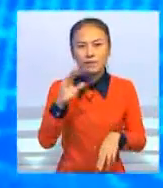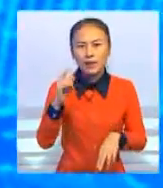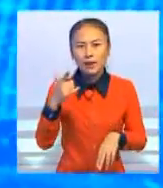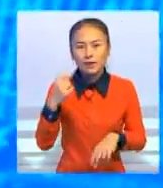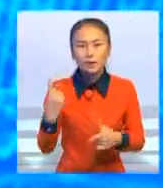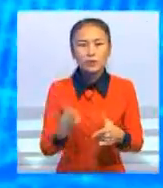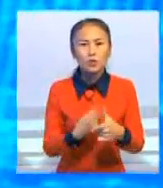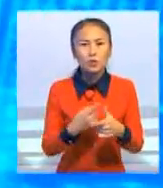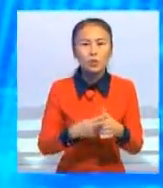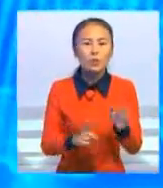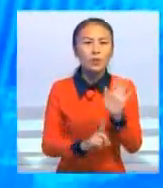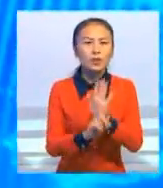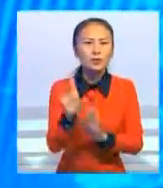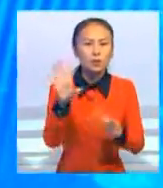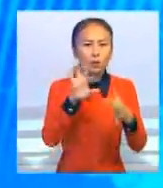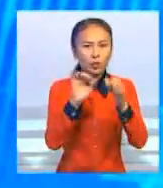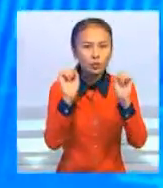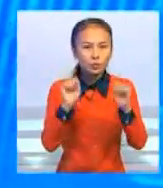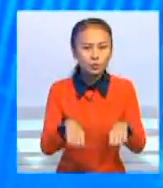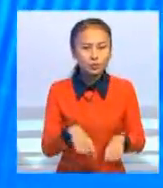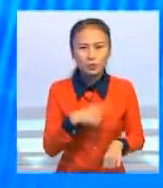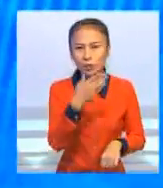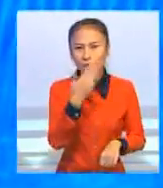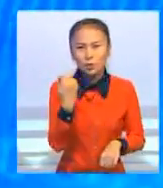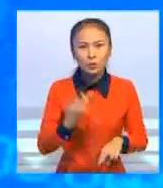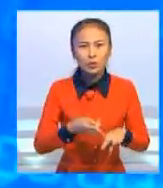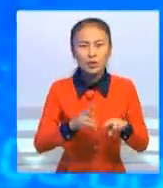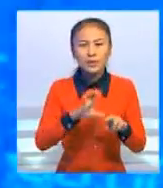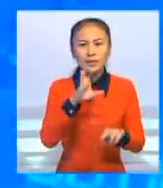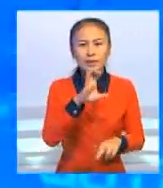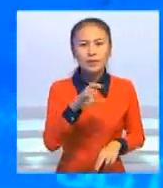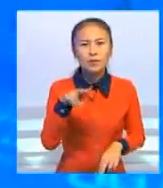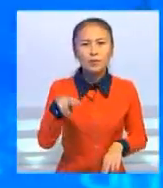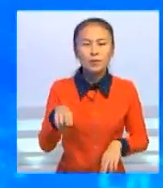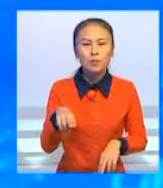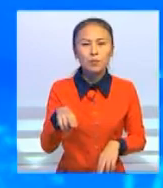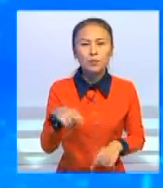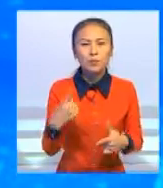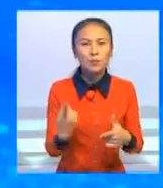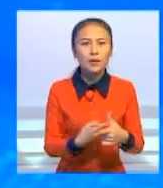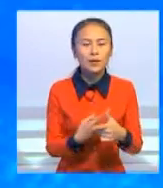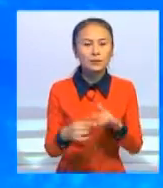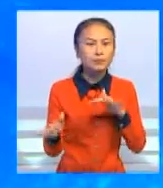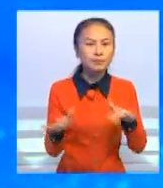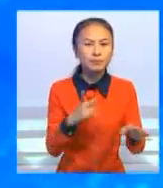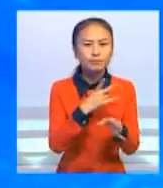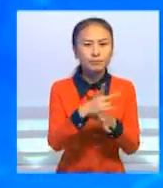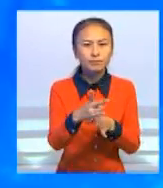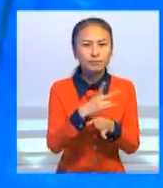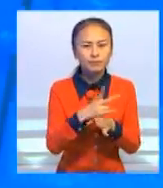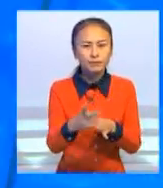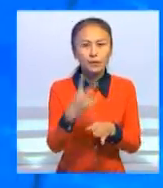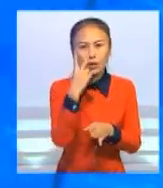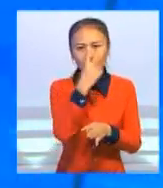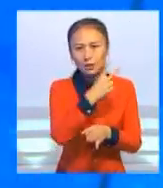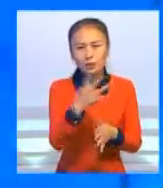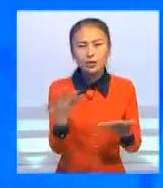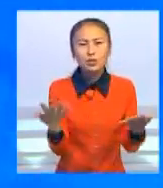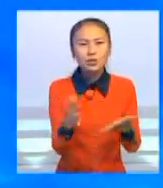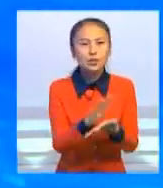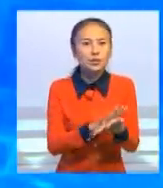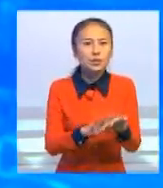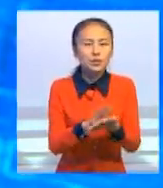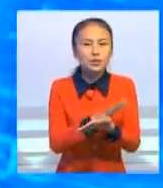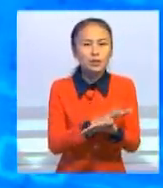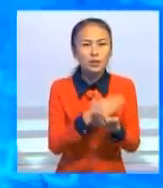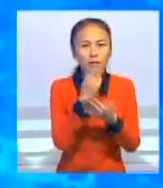Лас-Вегастағы шабуылды ланкестікпен байланыстырып отырған жоқ. Өйткені тергеушілер әзірге Стивен Пэддоктың әрекетінен террорлық әрекетті